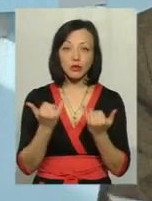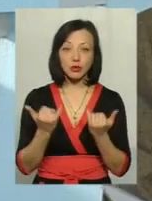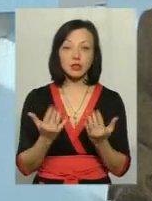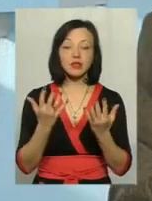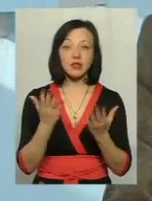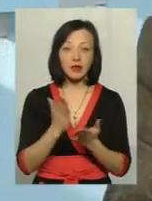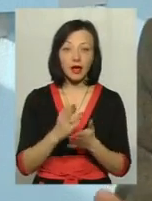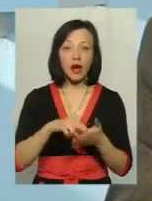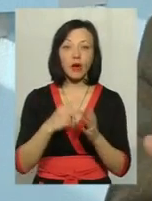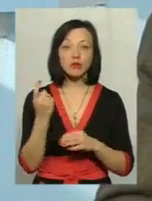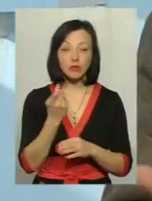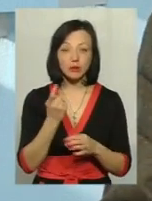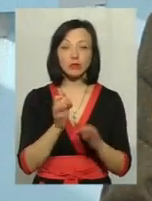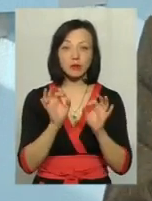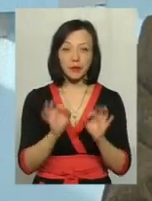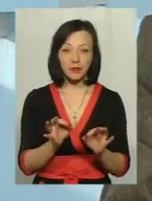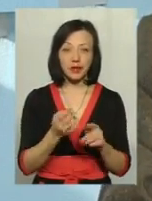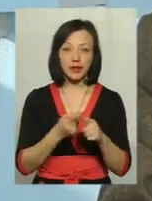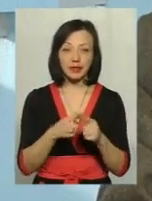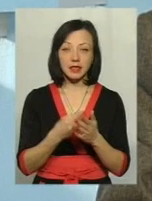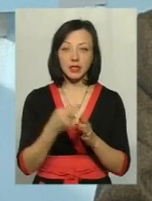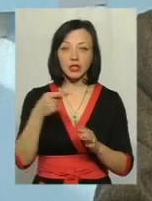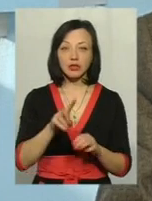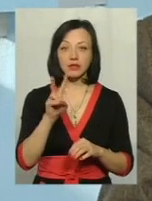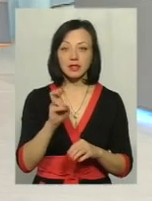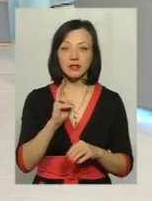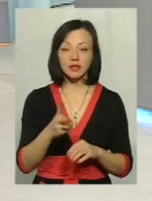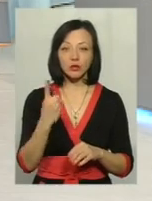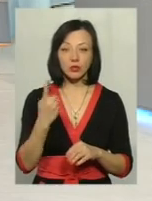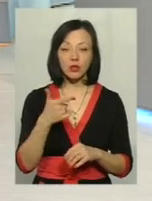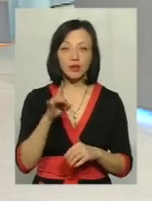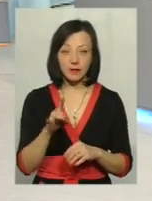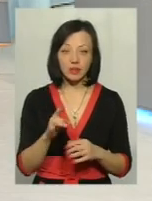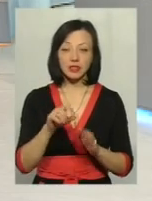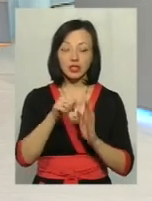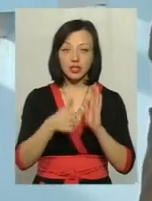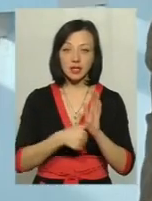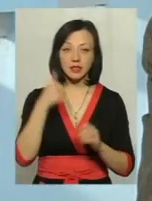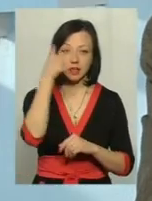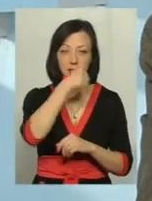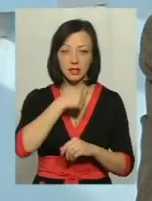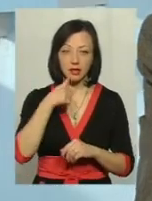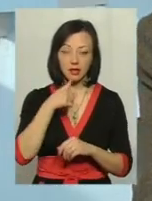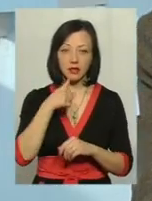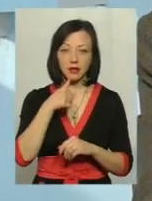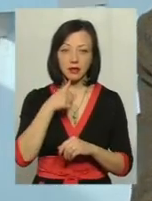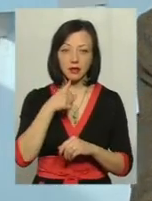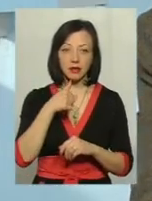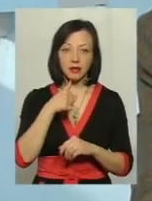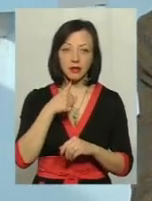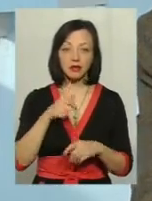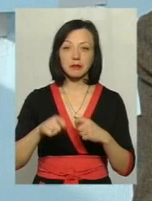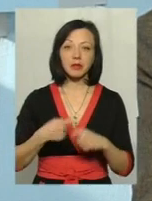сьогодні є економічно обґрунтовані. Навіть цей тариф 1221 гривню за 16 рік, він приніс нам по